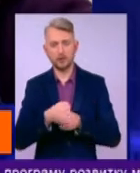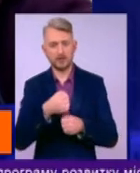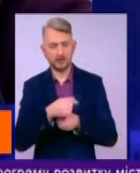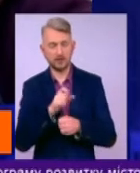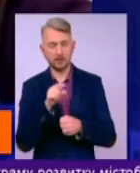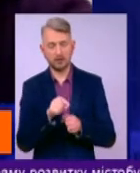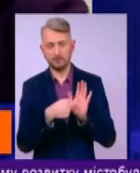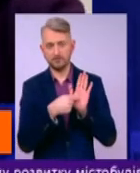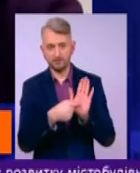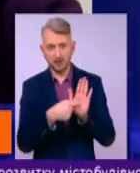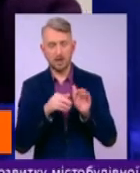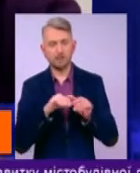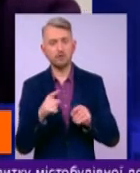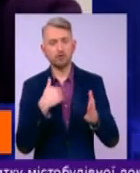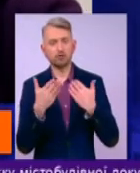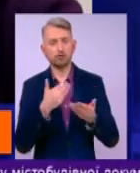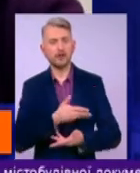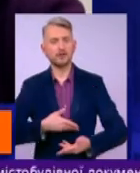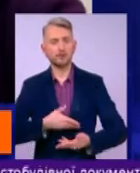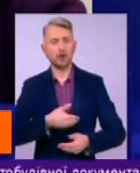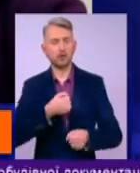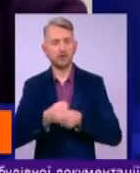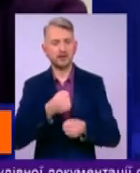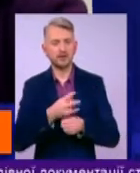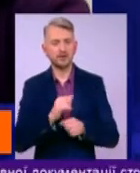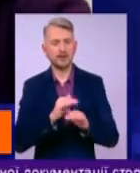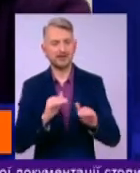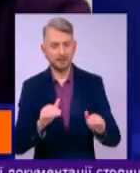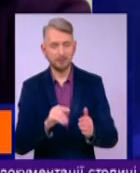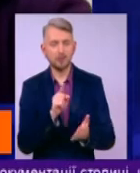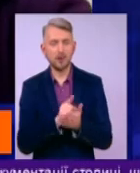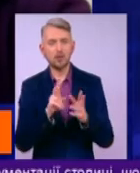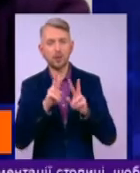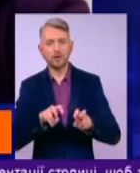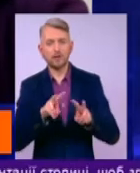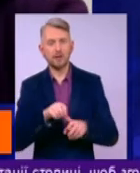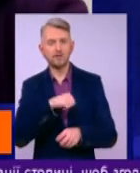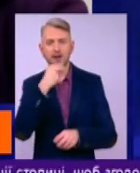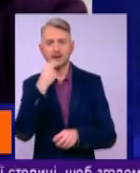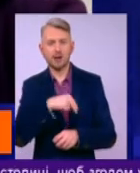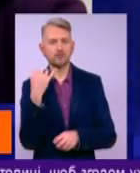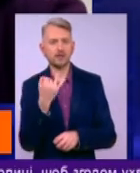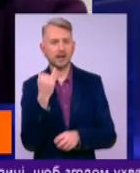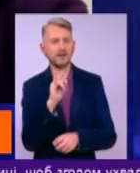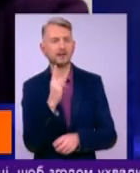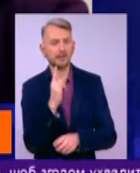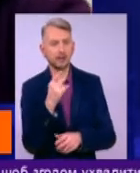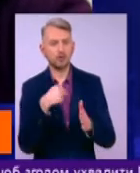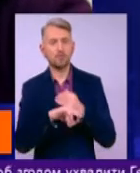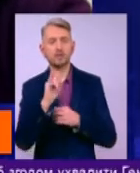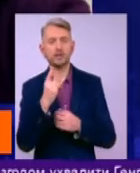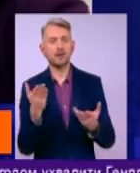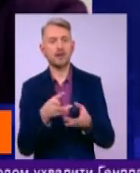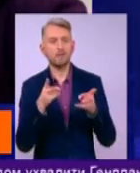конвенцією справи, що стосуються сексуального насильства над дітьми, мають розглядатися в найкращих інтересах дитини. Тобто дитина,